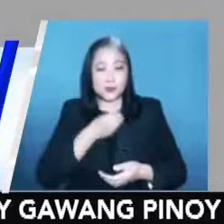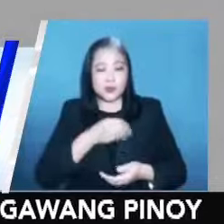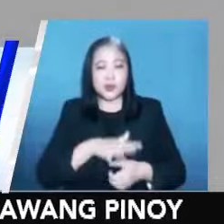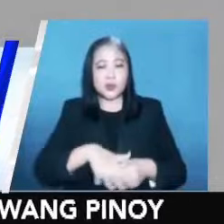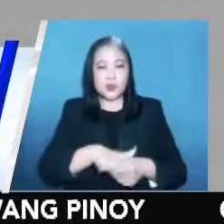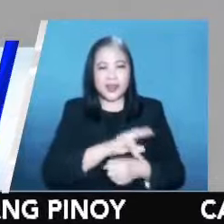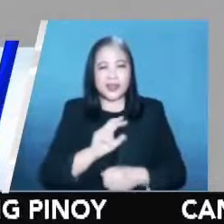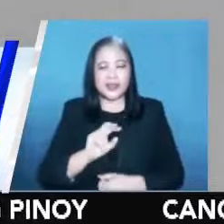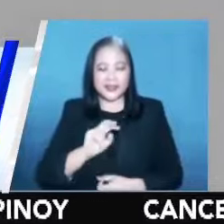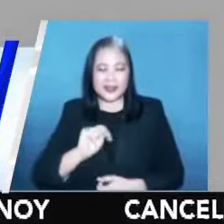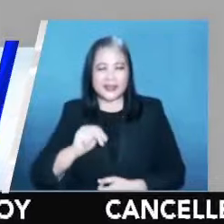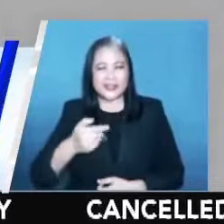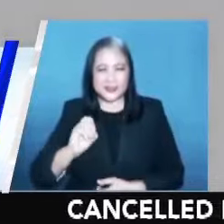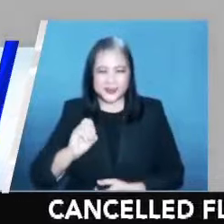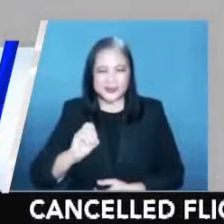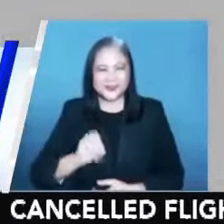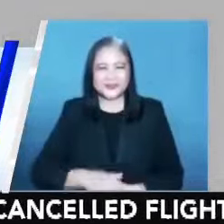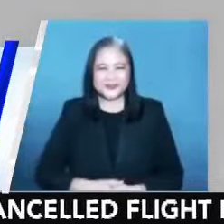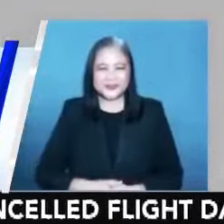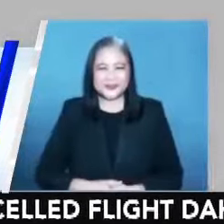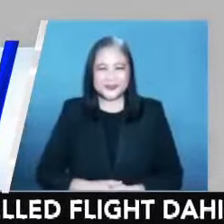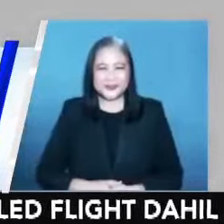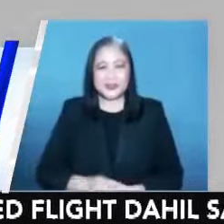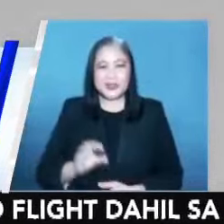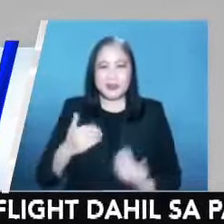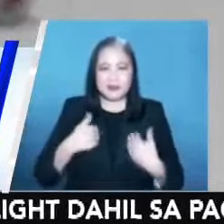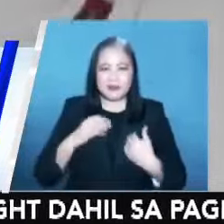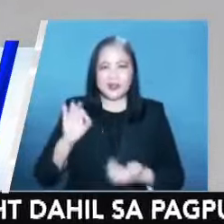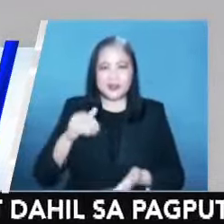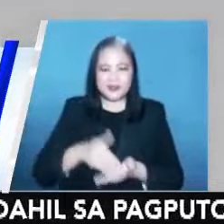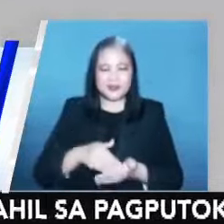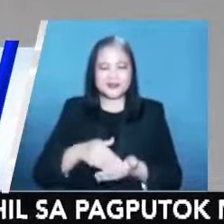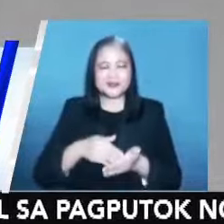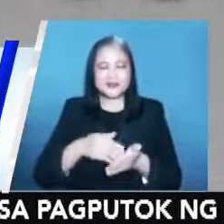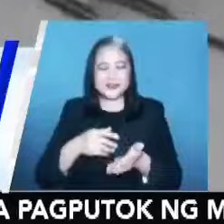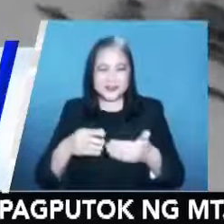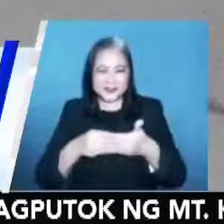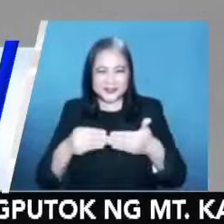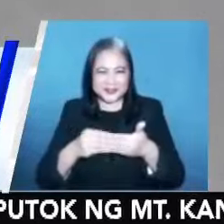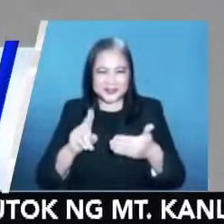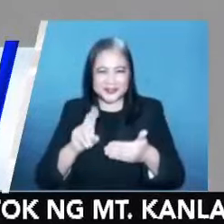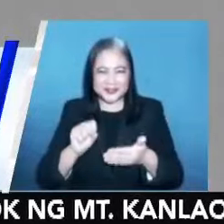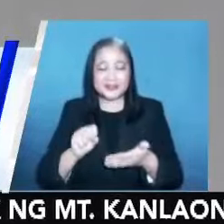organization. Umabot sa $9,000 ng kanilang kinita o katumbas ng mahigit